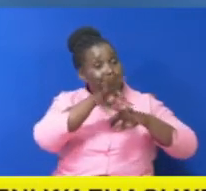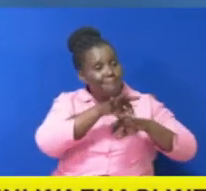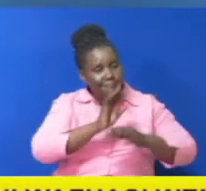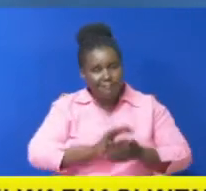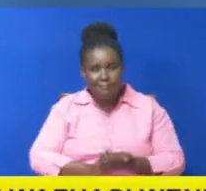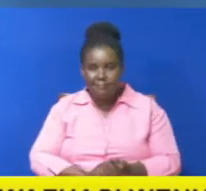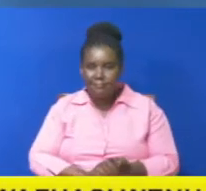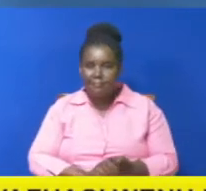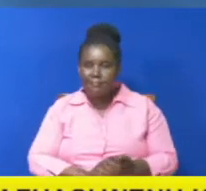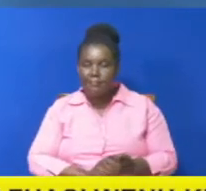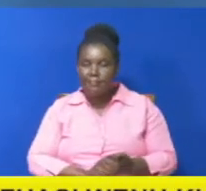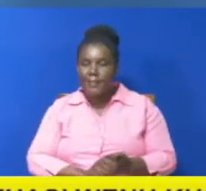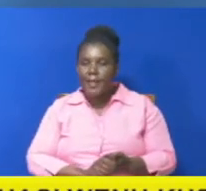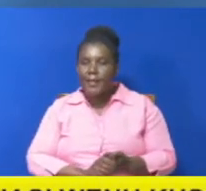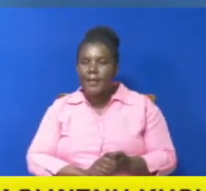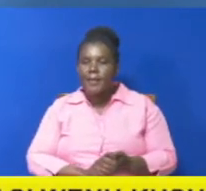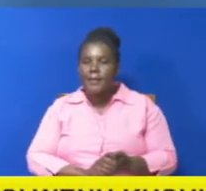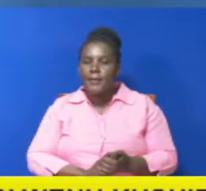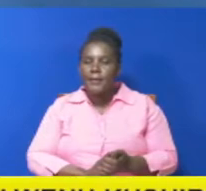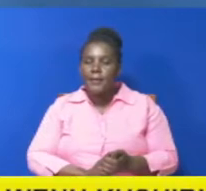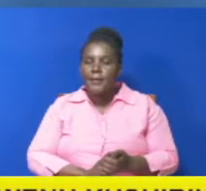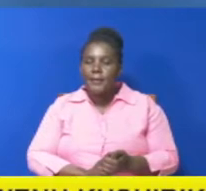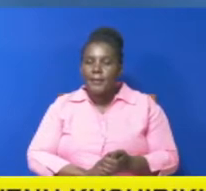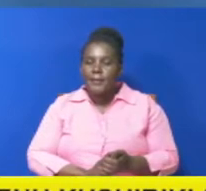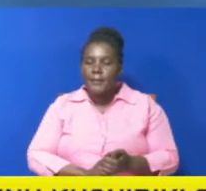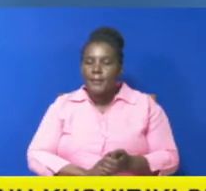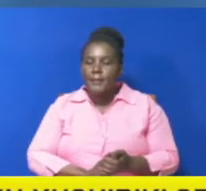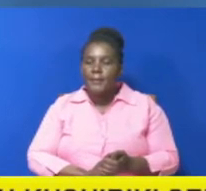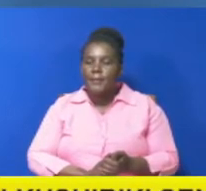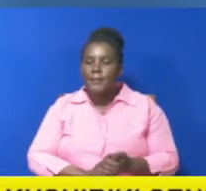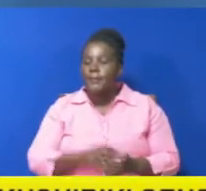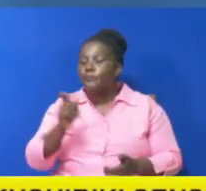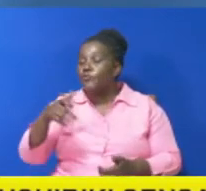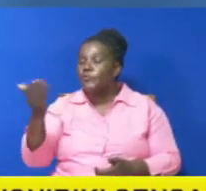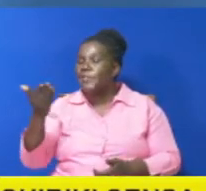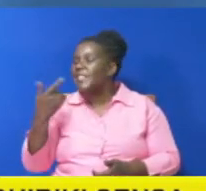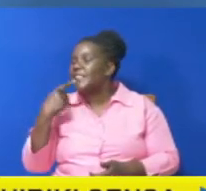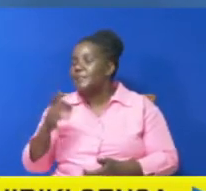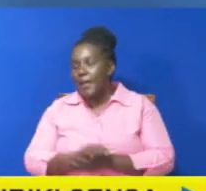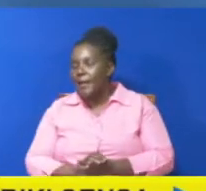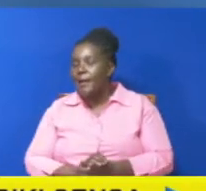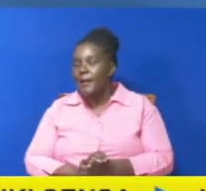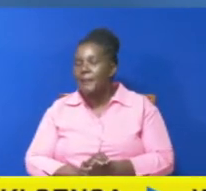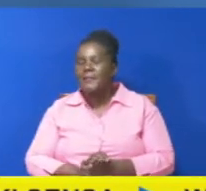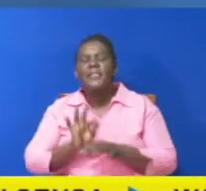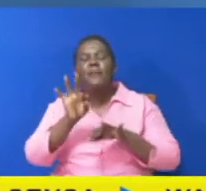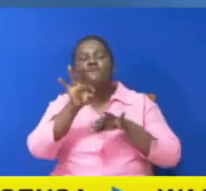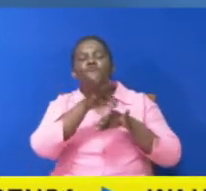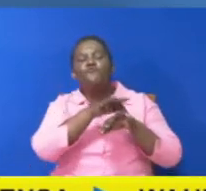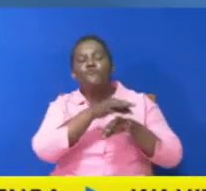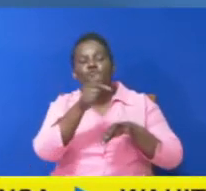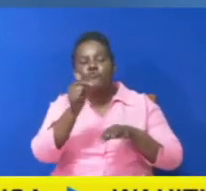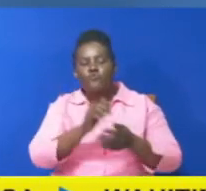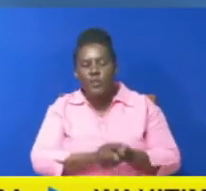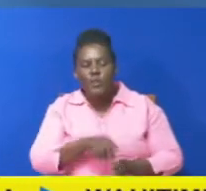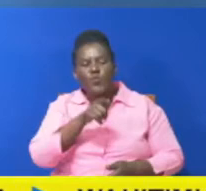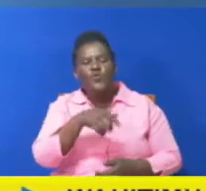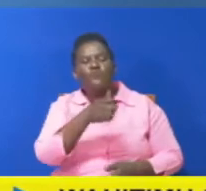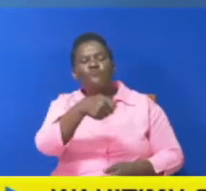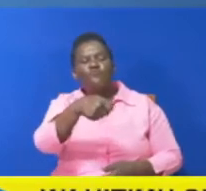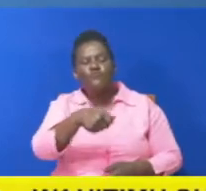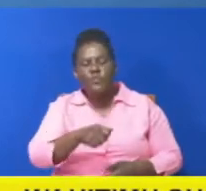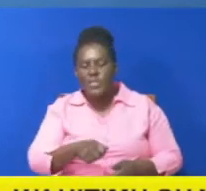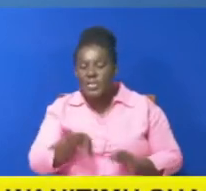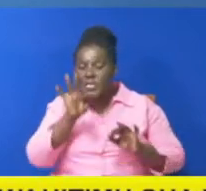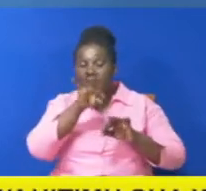Kabla hujajua. Lakini kuna mwingine ana ile kusema, acha nimuoe huyu mwanamke kwa sababu alikuwa ni muuni, akifika